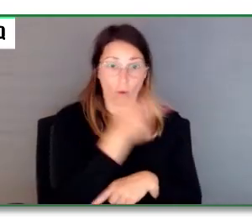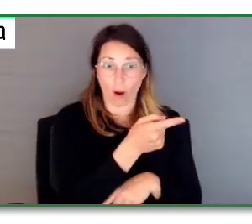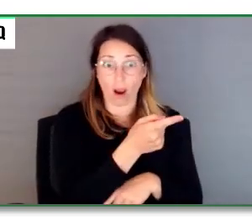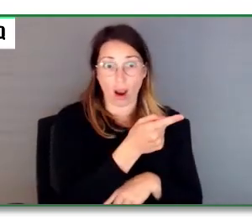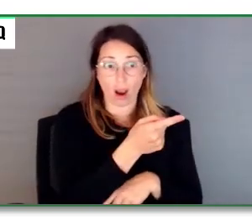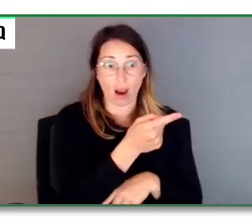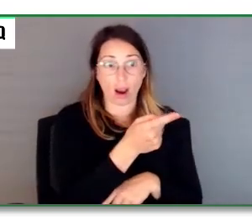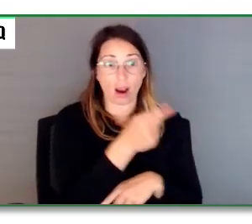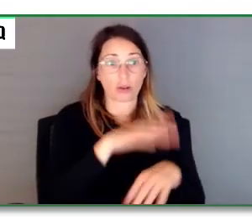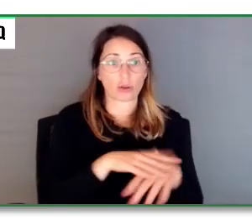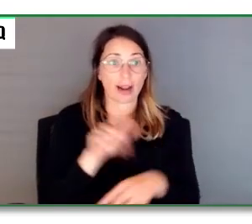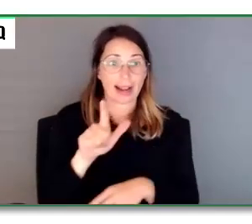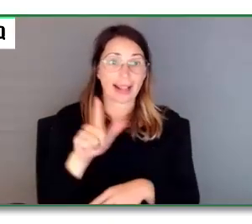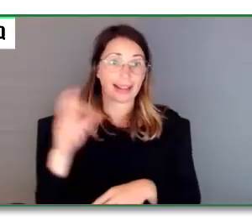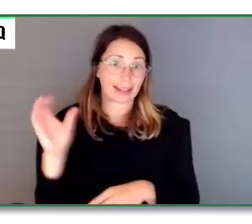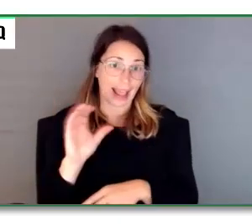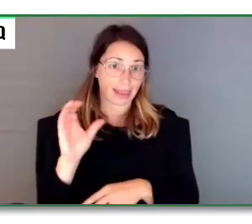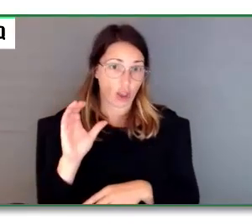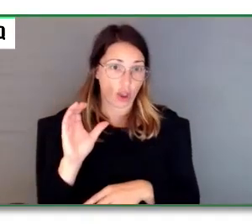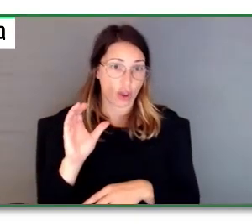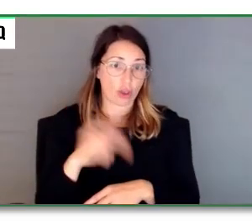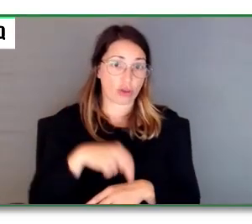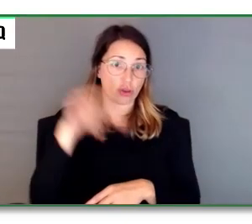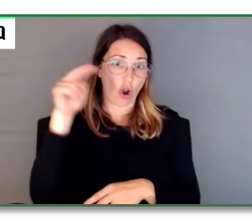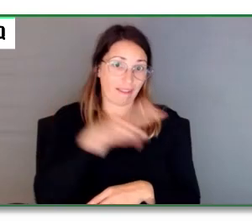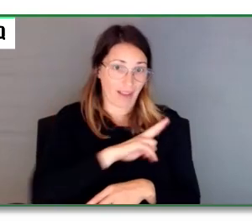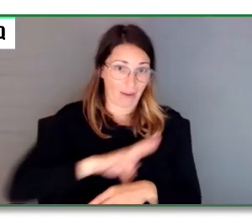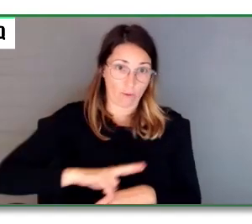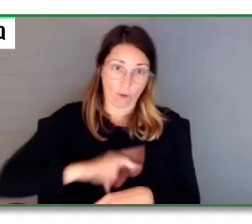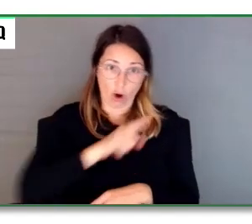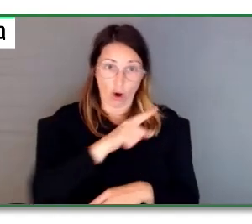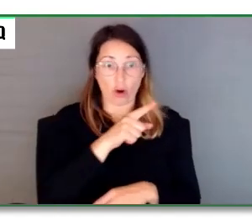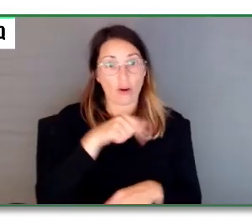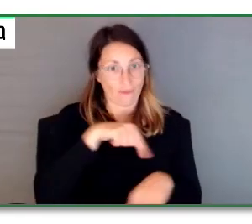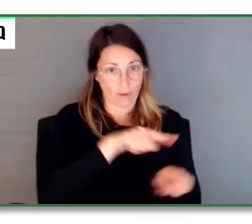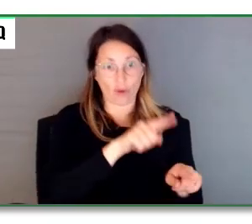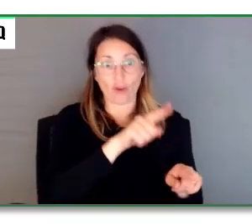à North Vancouver, qui est une destination favorite.